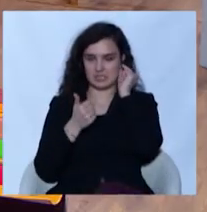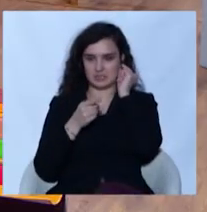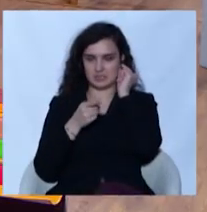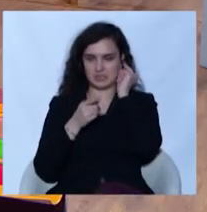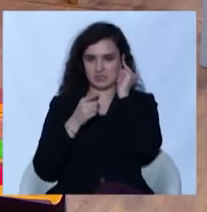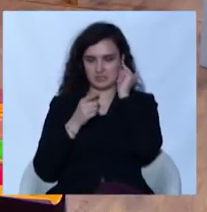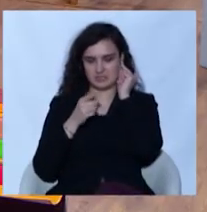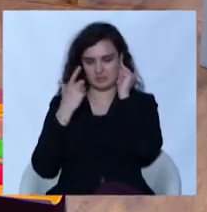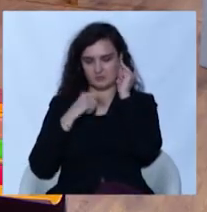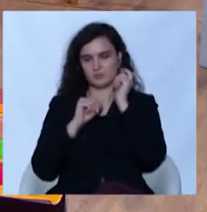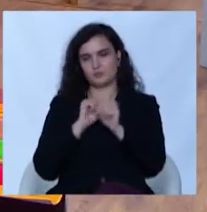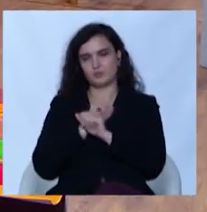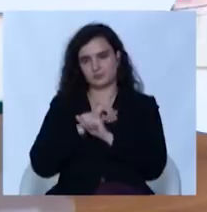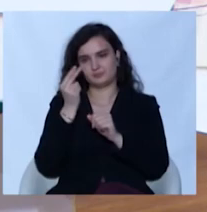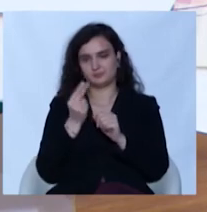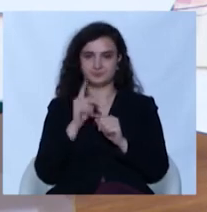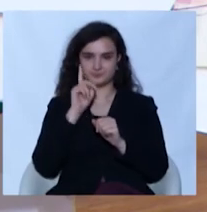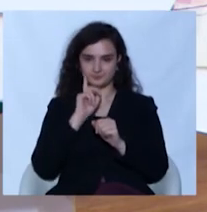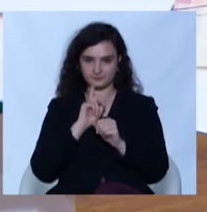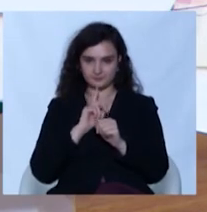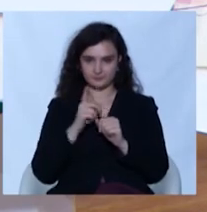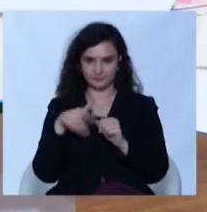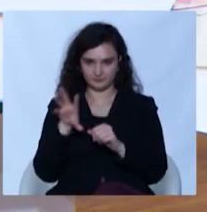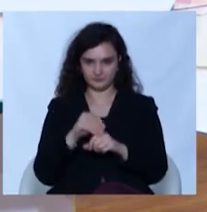საშუალება განტვირთვის, მით უმეტეს ახლა.